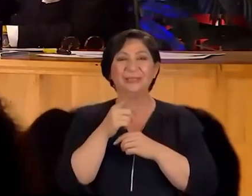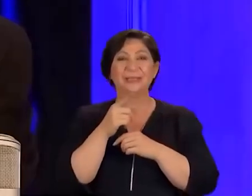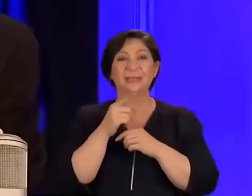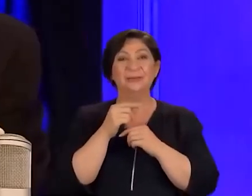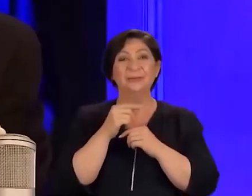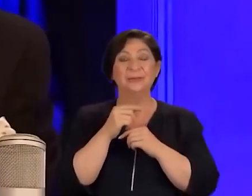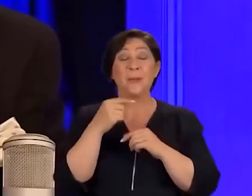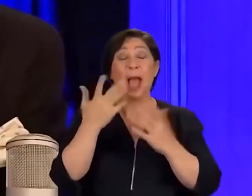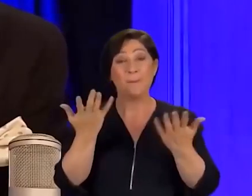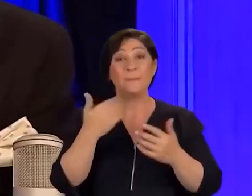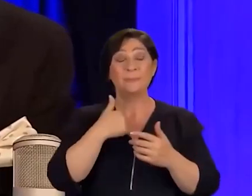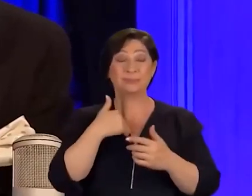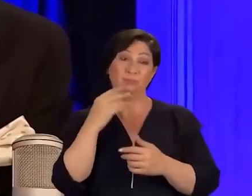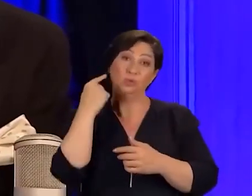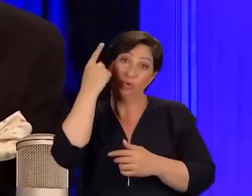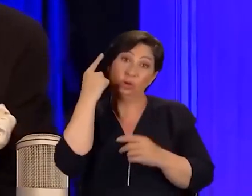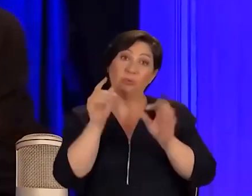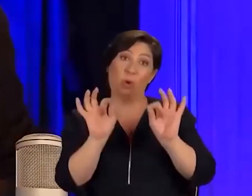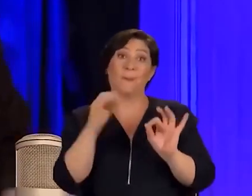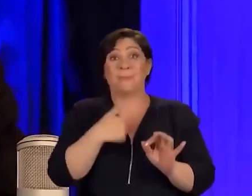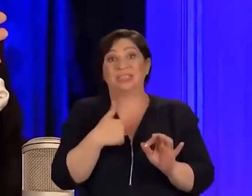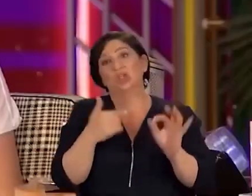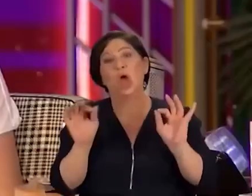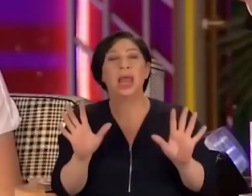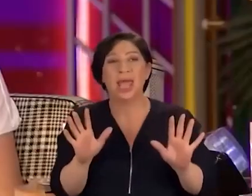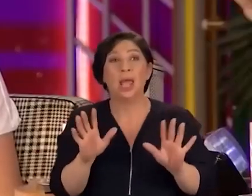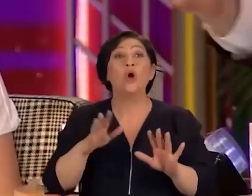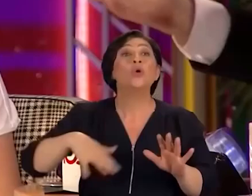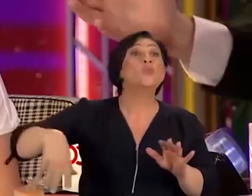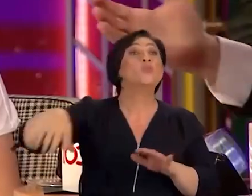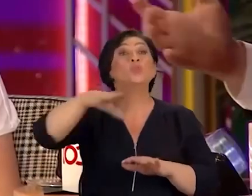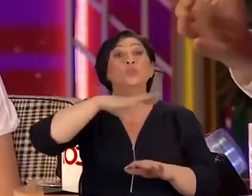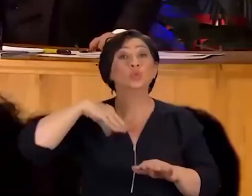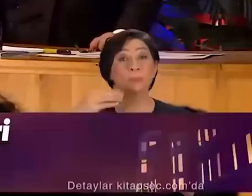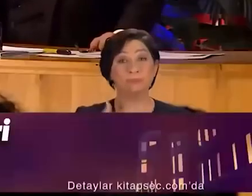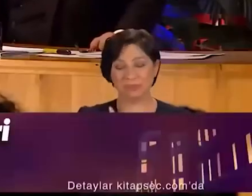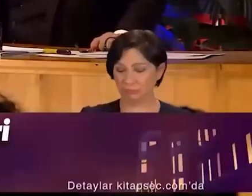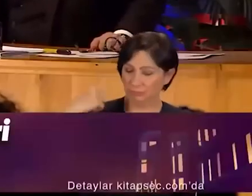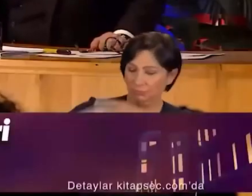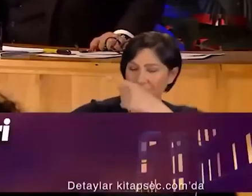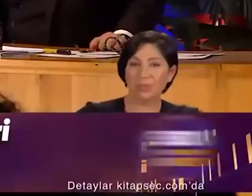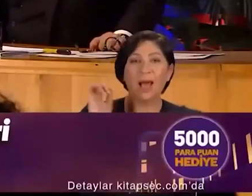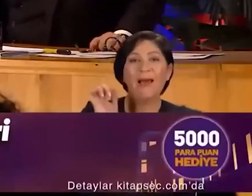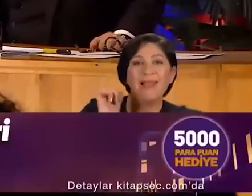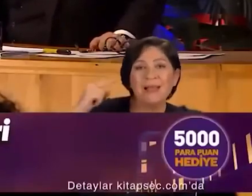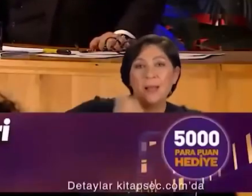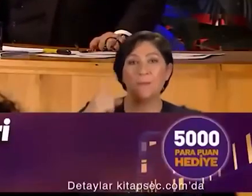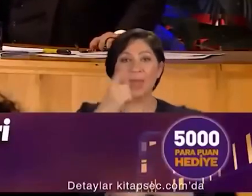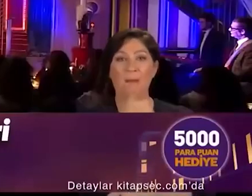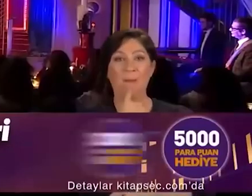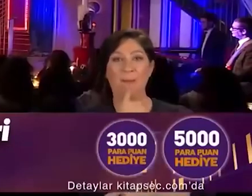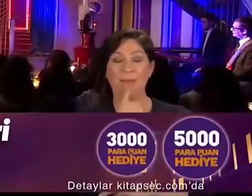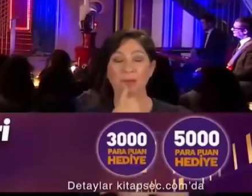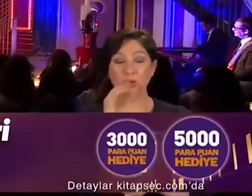İngilizcesi. Ama bizim görüşümüz budur. Yani bence de öyle. Yani bütün bizim örf ve adetlerimize göre